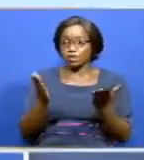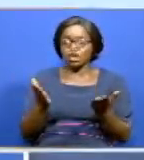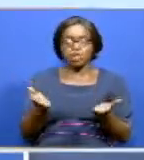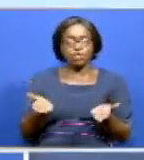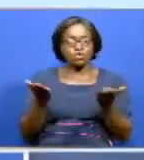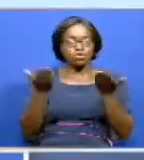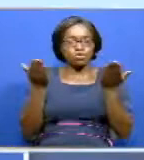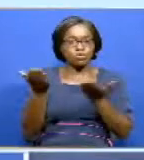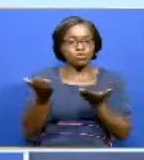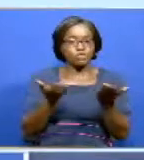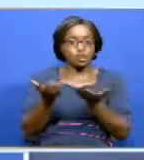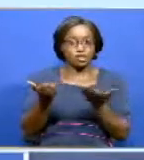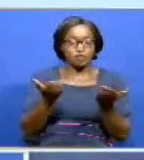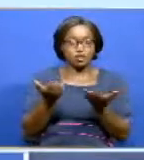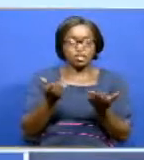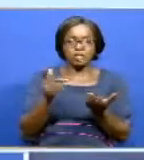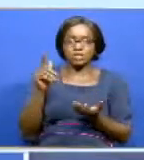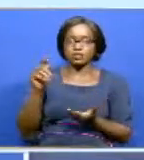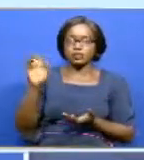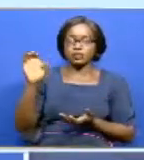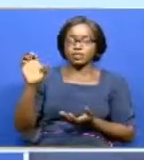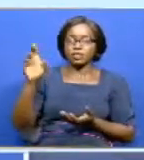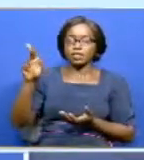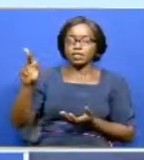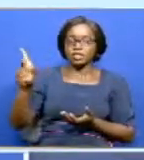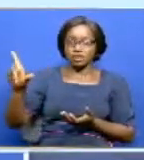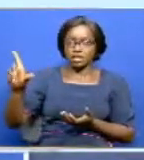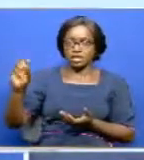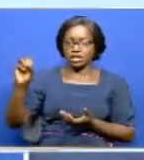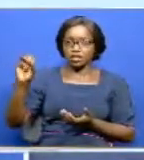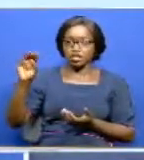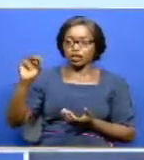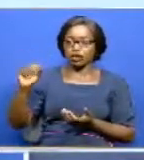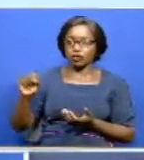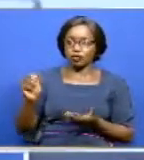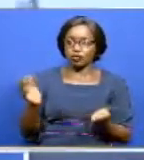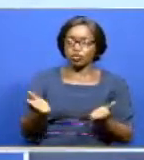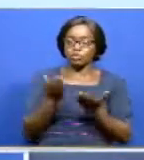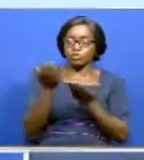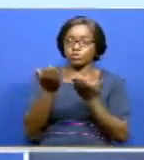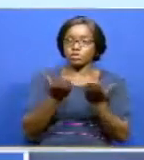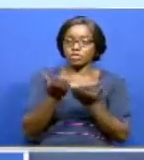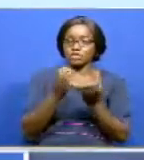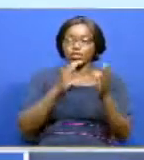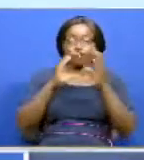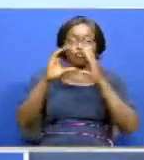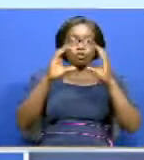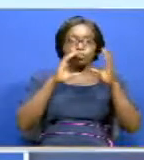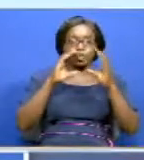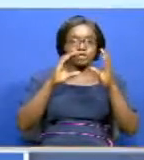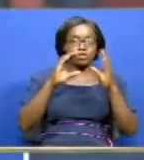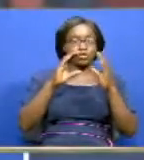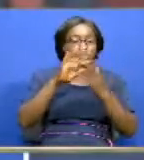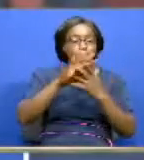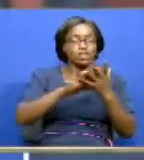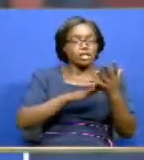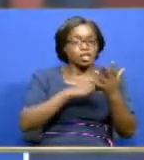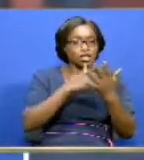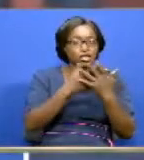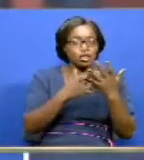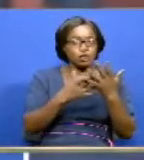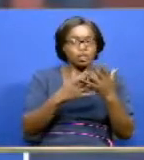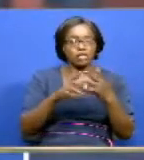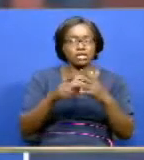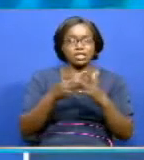hiyo. Kampuni ya Telkom Kenya sasa inaangazia mradi wake wa uimarishaji biashara ya mawasiliano ya mtandao ambayo ilikuwa